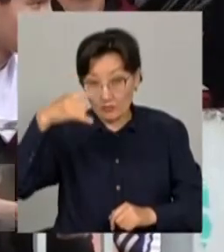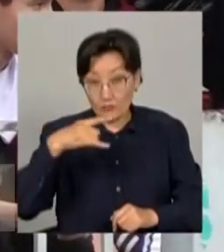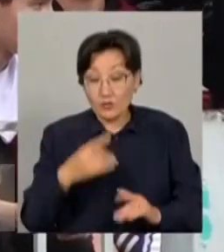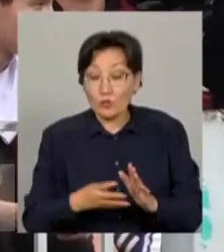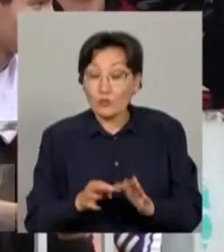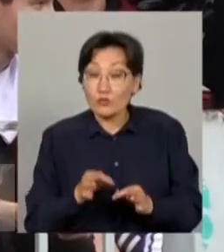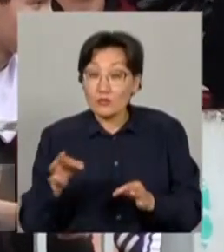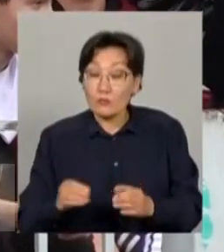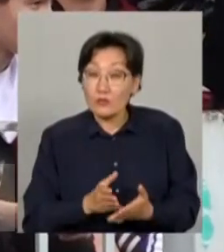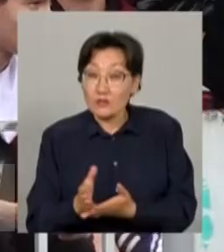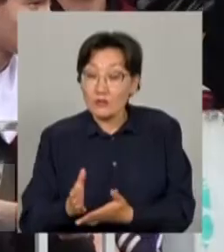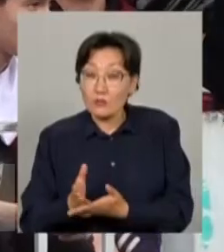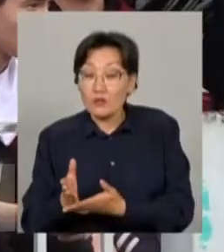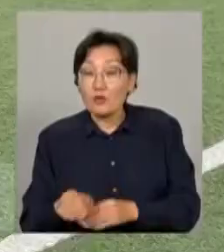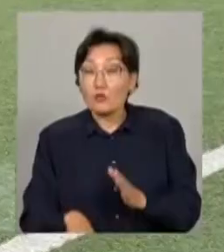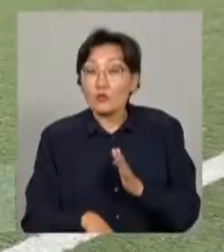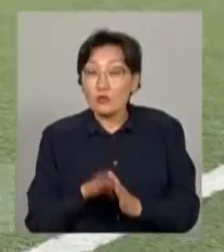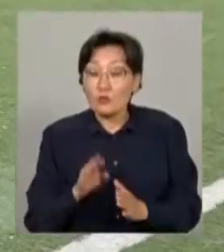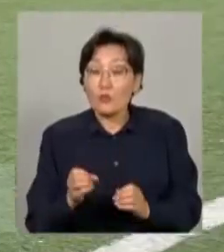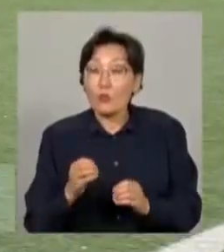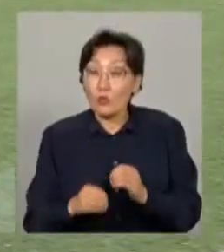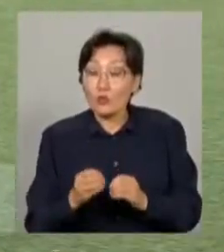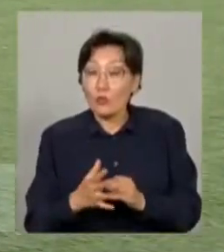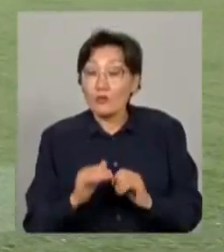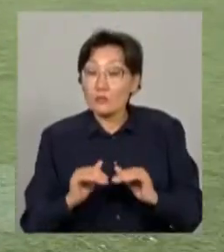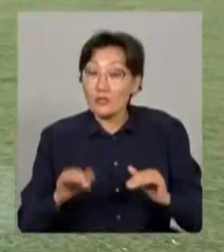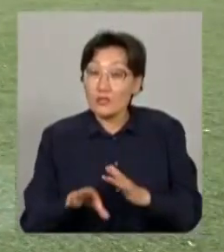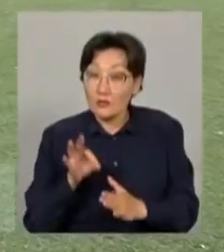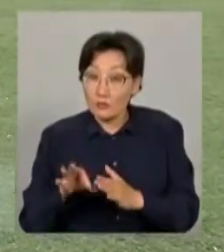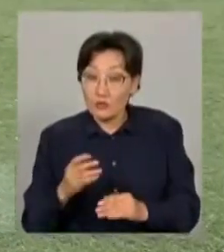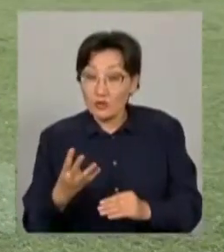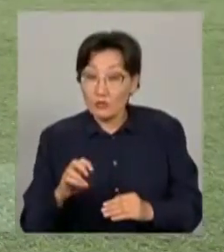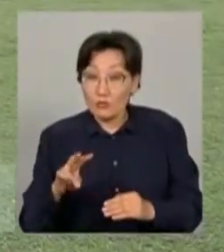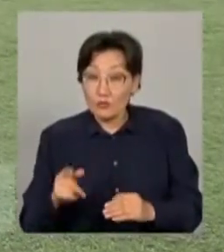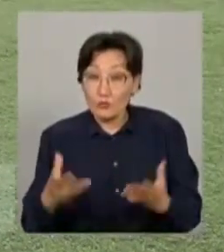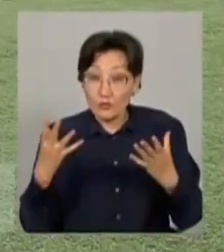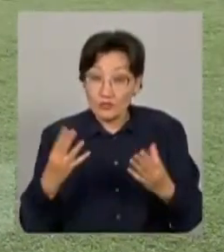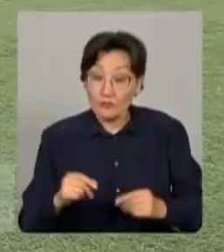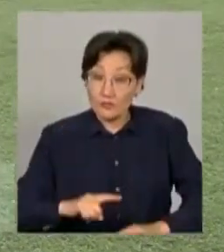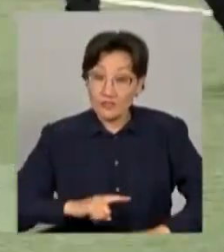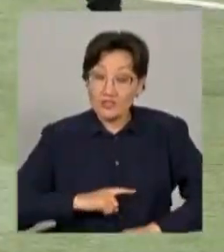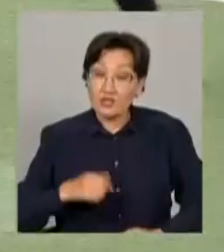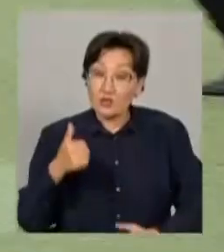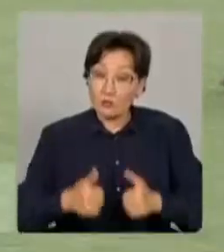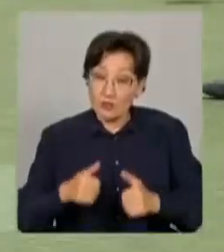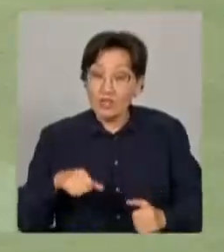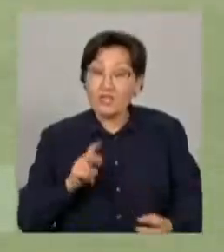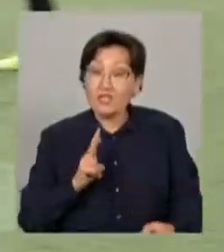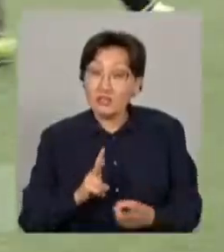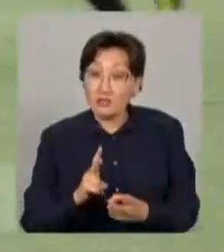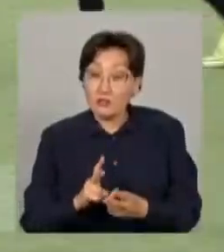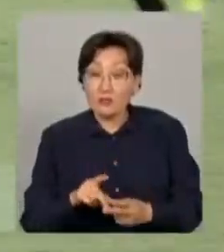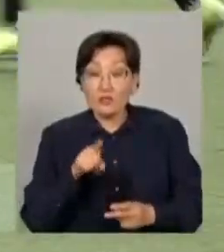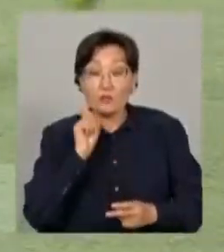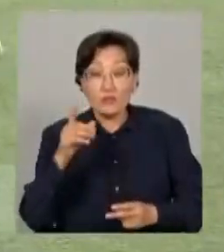өңірін аралап, үздік деп танылған 10-15 баладан таңдап алған. Олар 4 маусым күні болатын финалдық бәсекеде бас қосады.